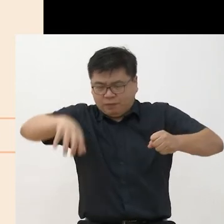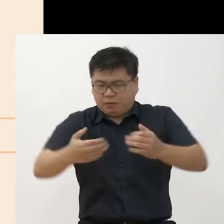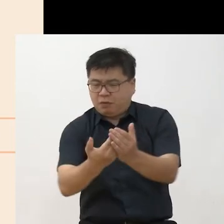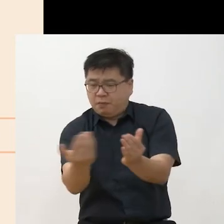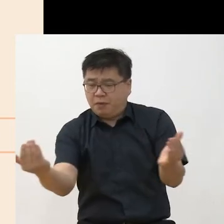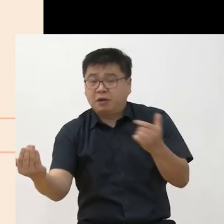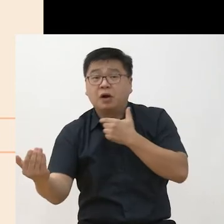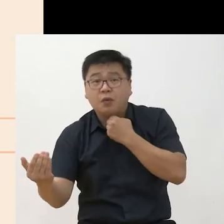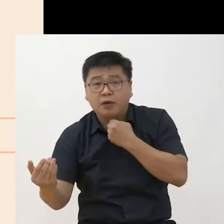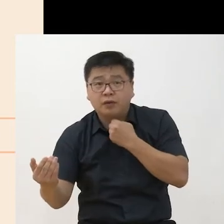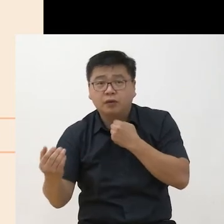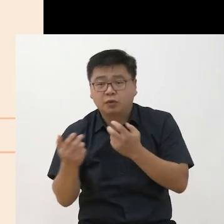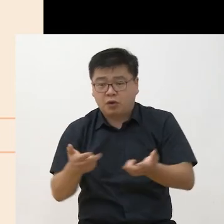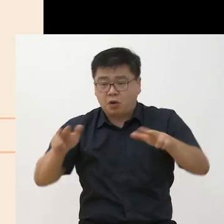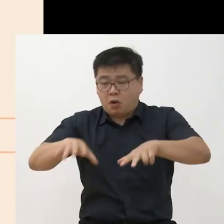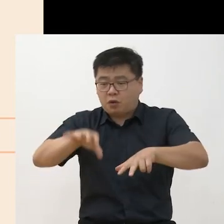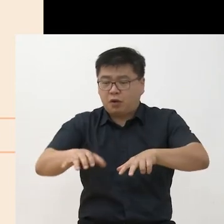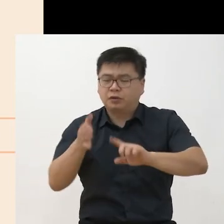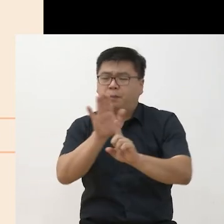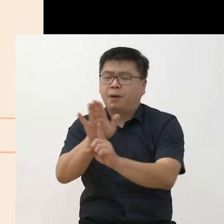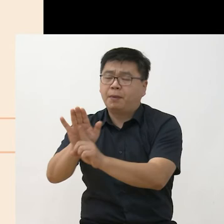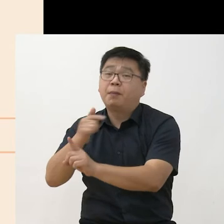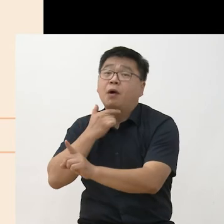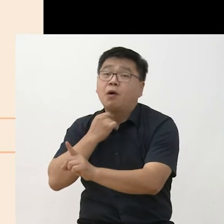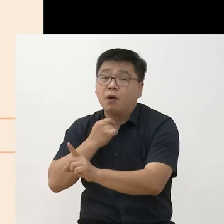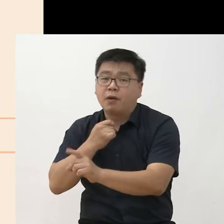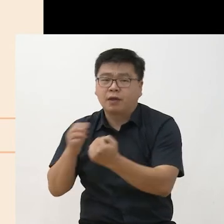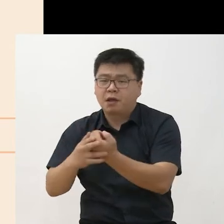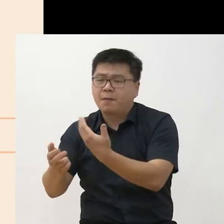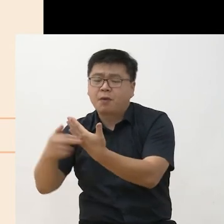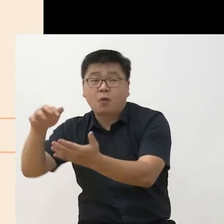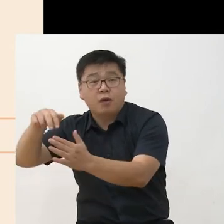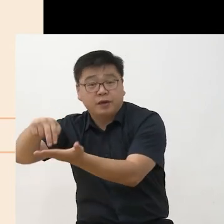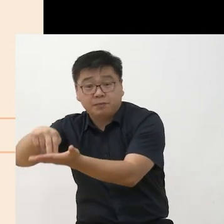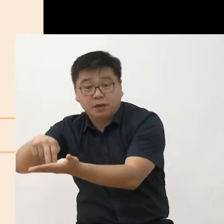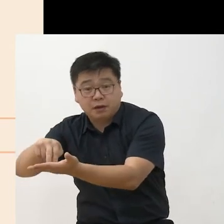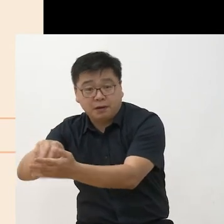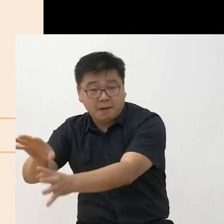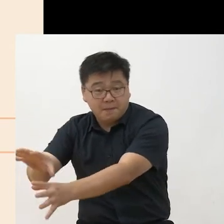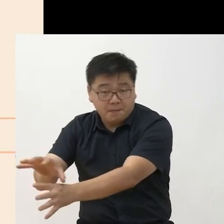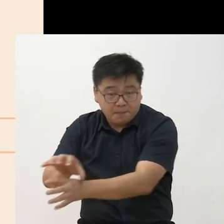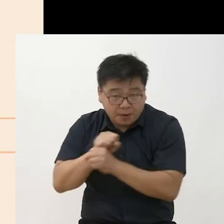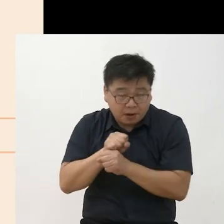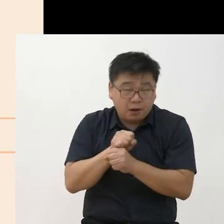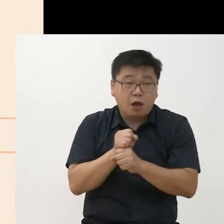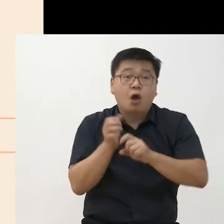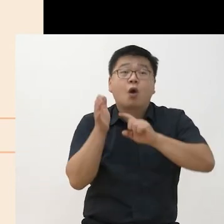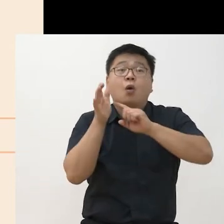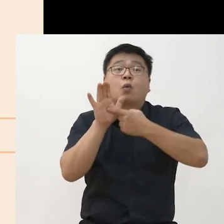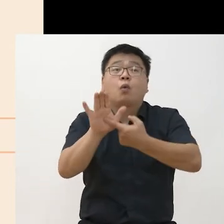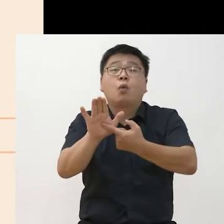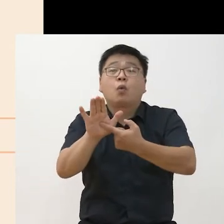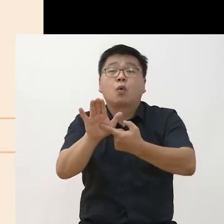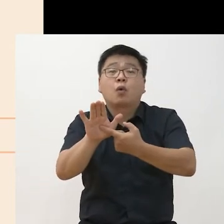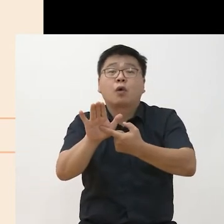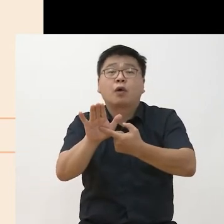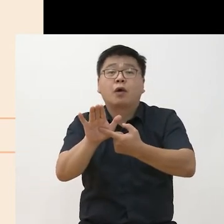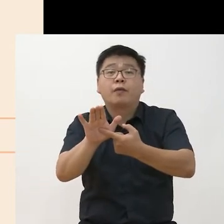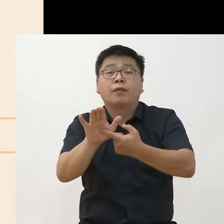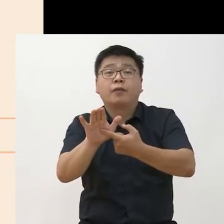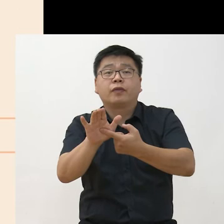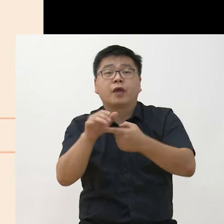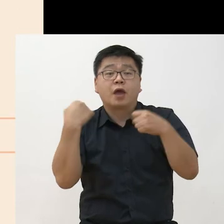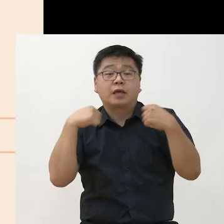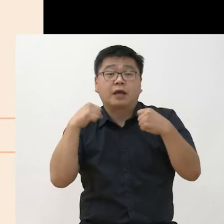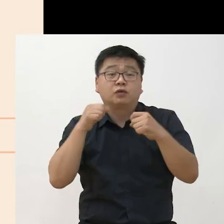여건이 충분치 않기 때문에 병원들의 수요를 반영해서 공연형의 경우 음악 분야로 제한하고